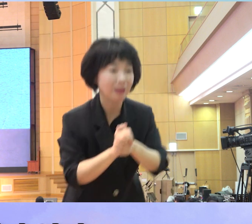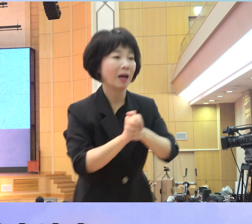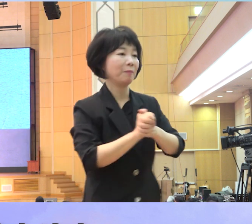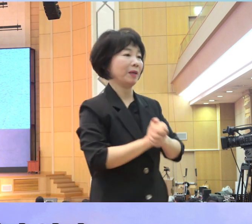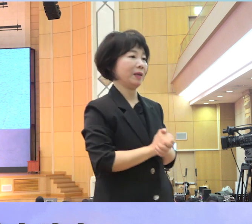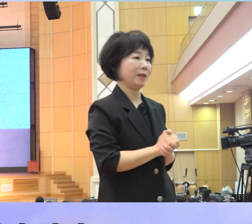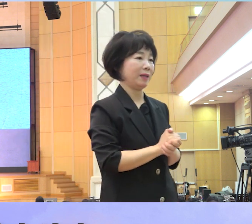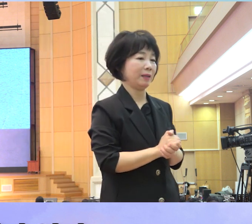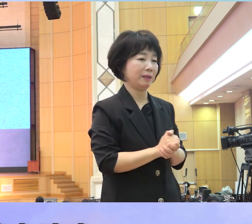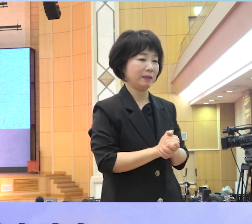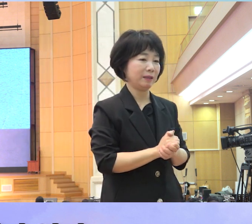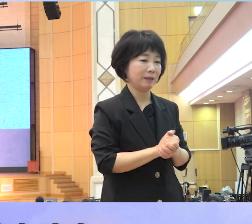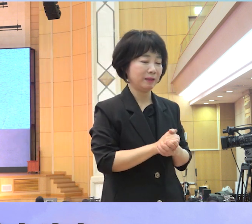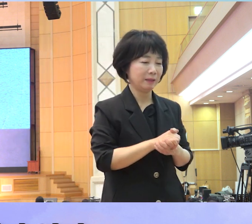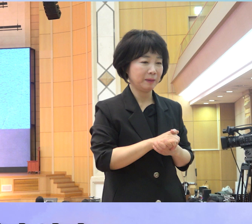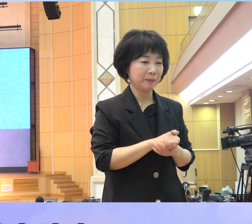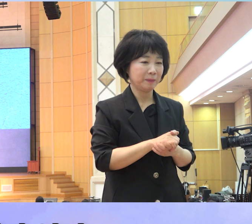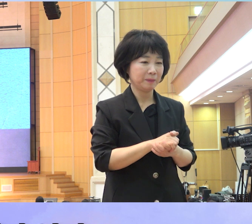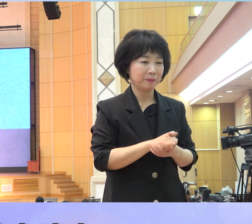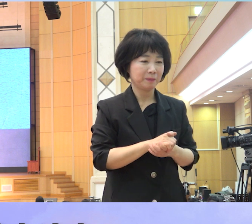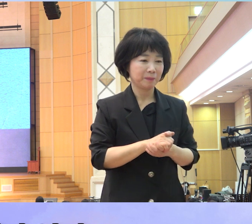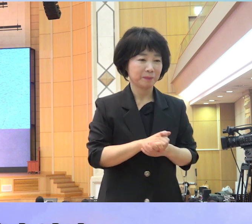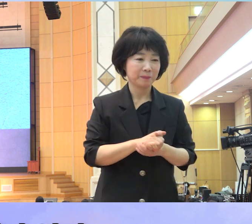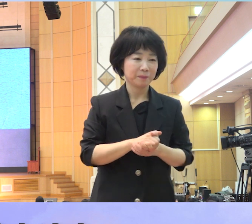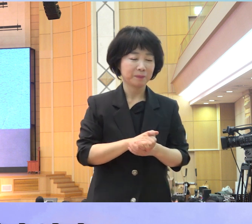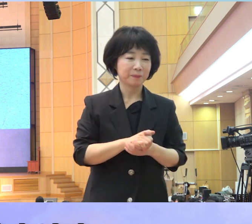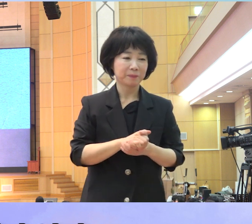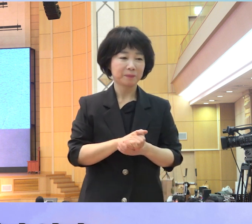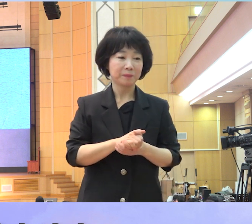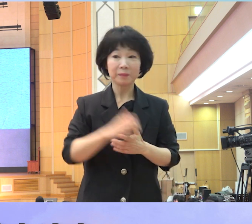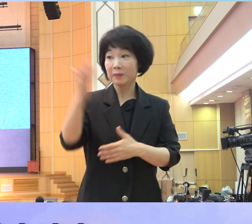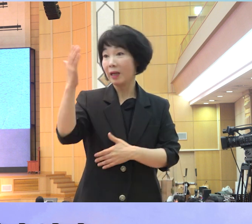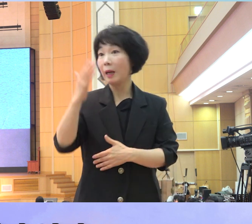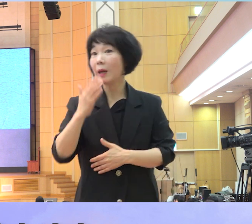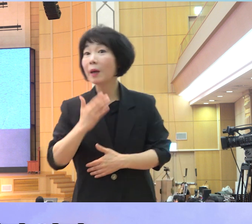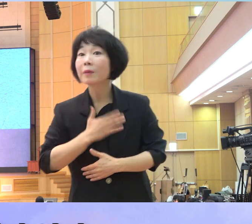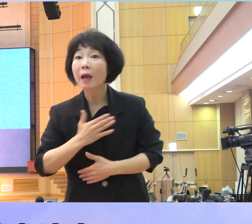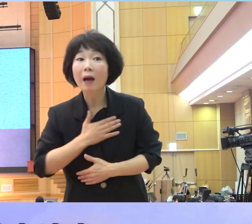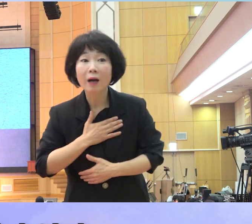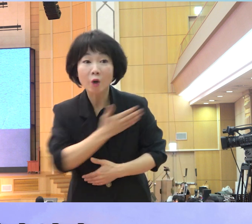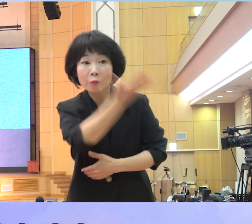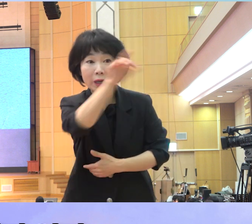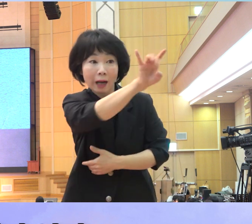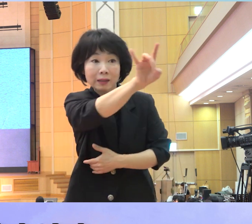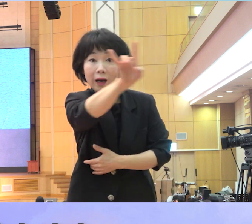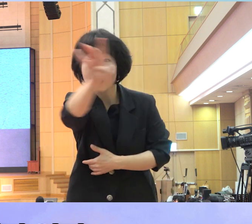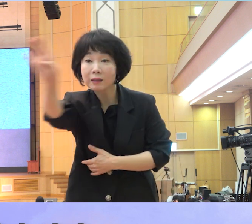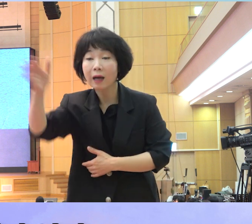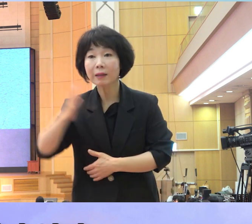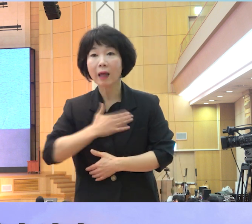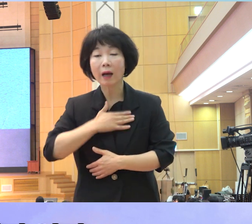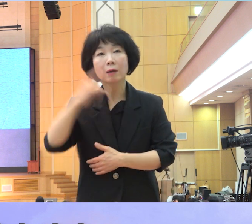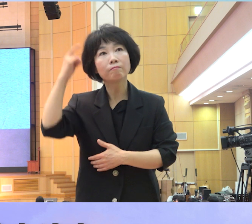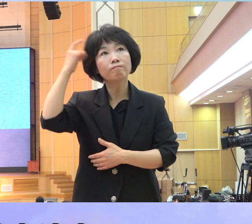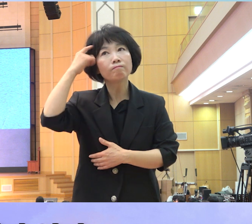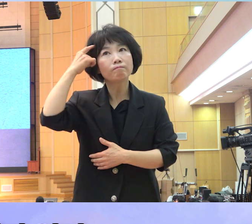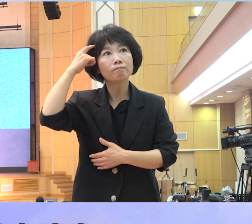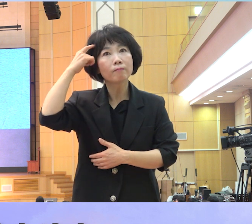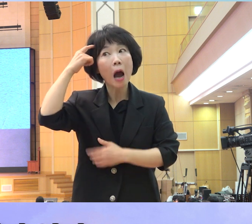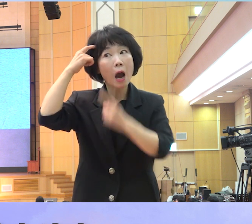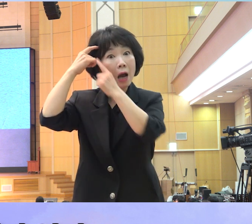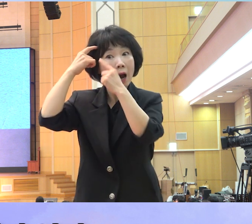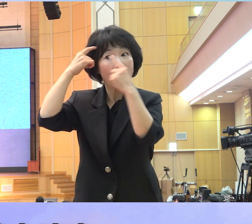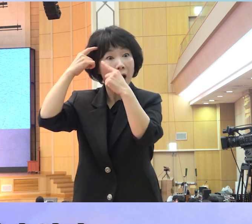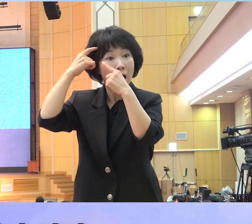하나님. 할렐루야. 그 다음 가사는 이겁니다. 나의 생각하는